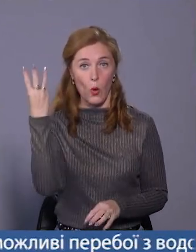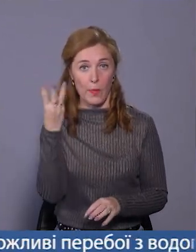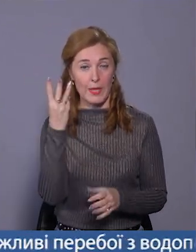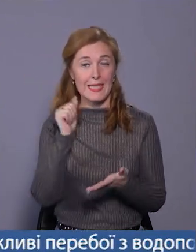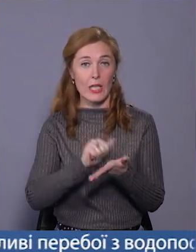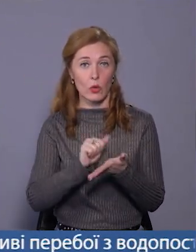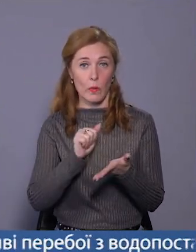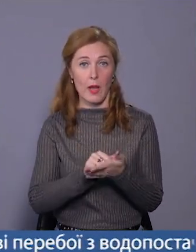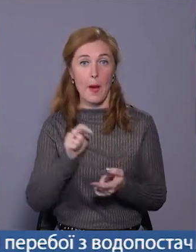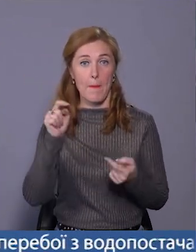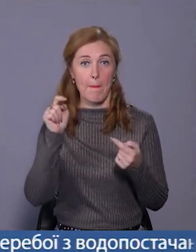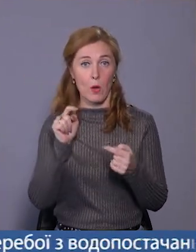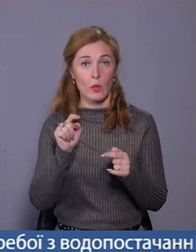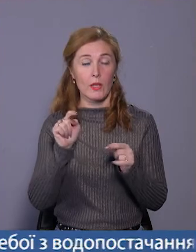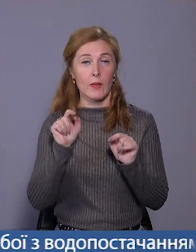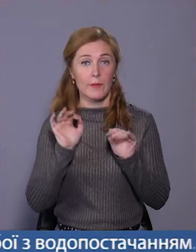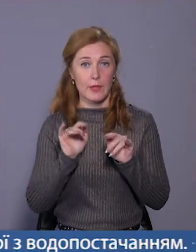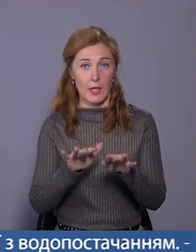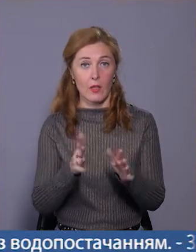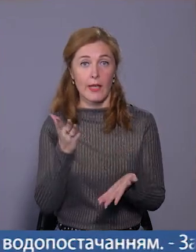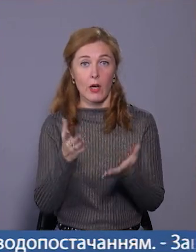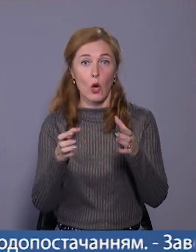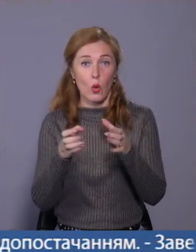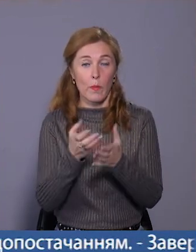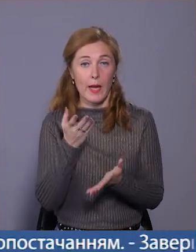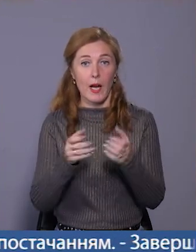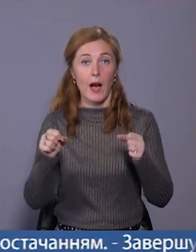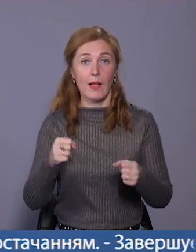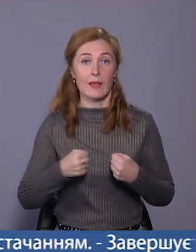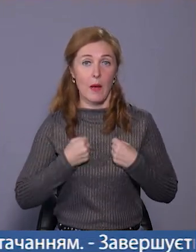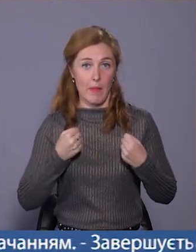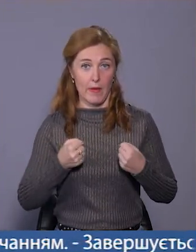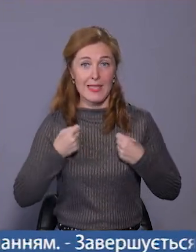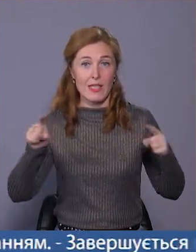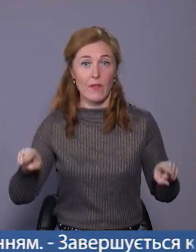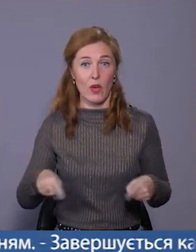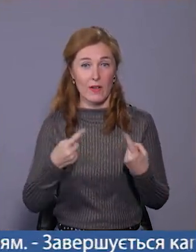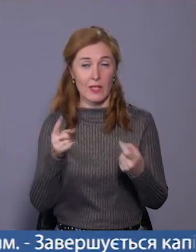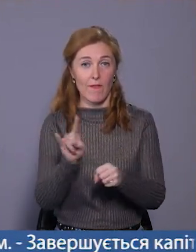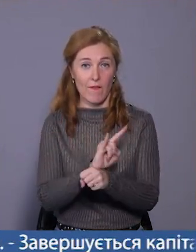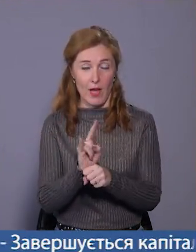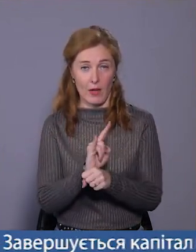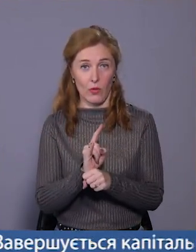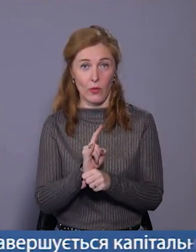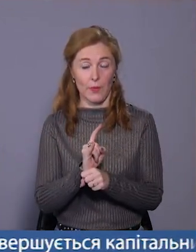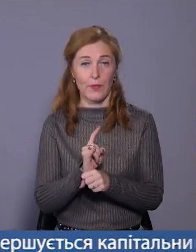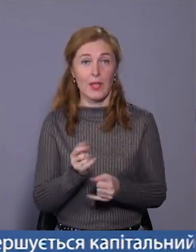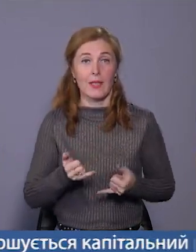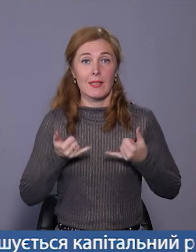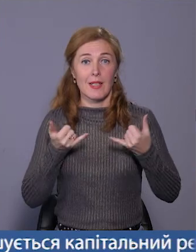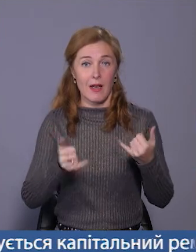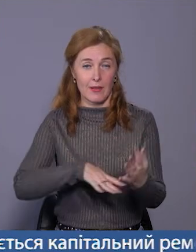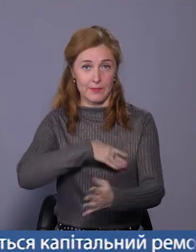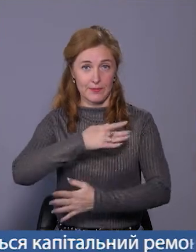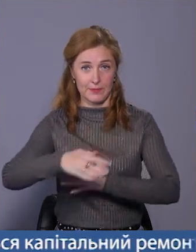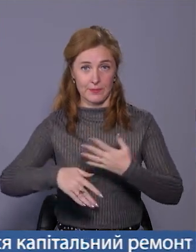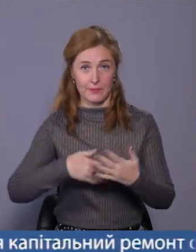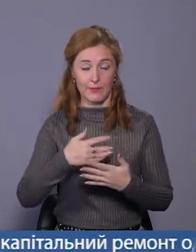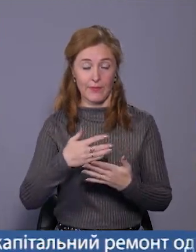задокументували протиправну діяльність групи, яка намагалася створити фейкову міську раду для розхитування ситуації в регіоні. У межах